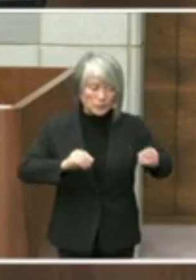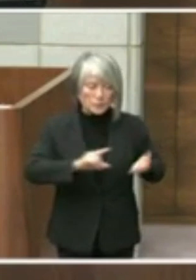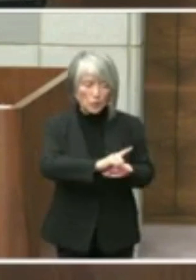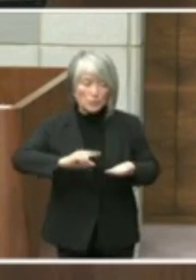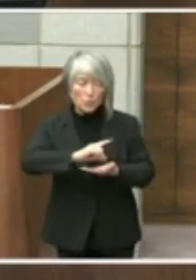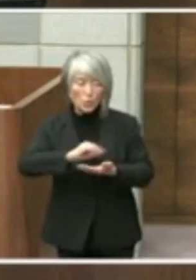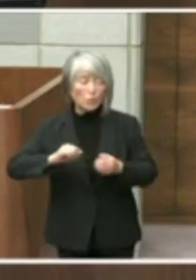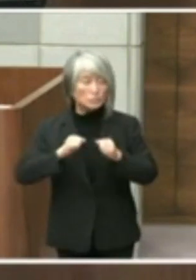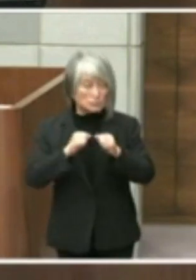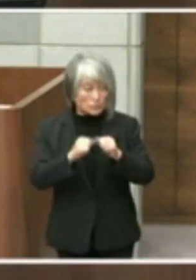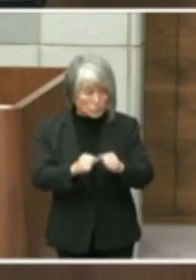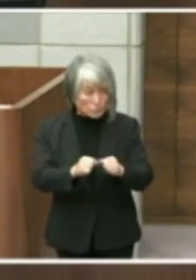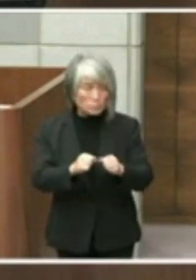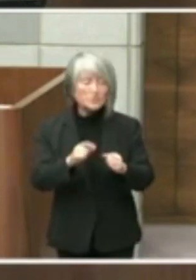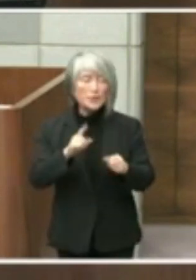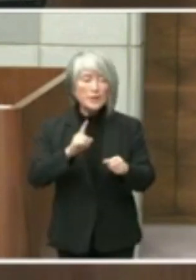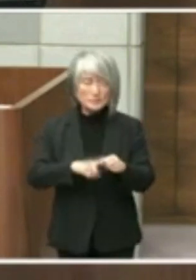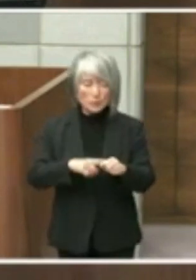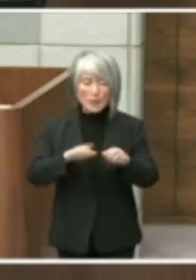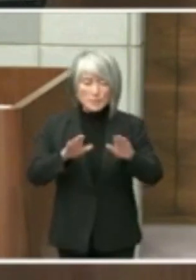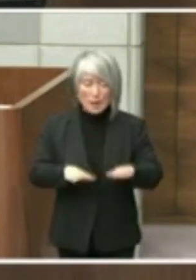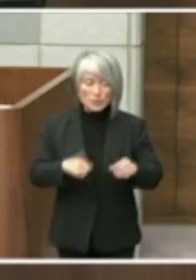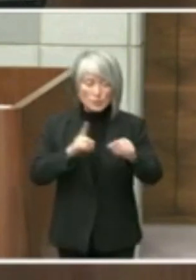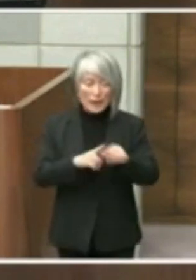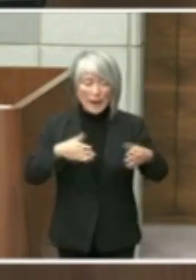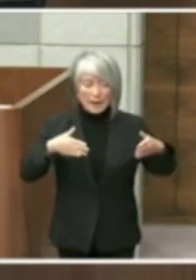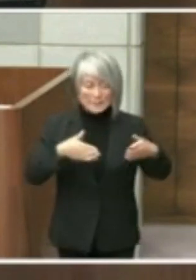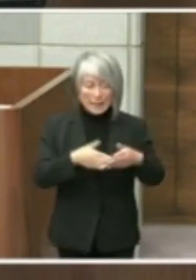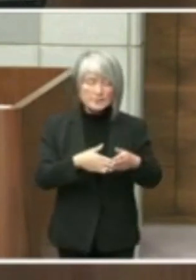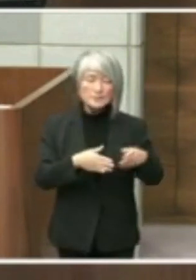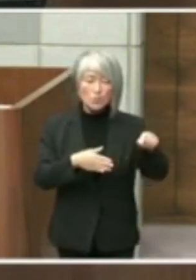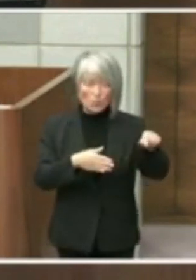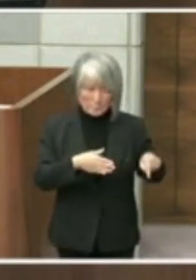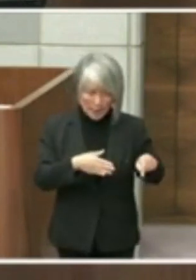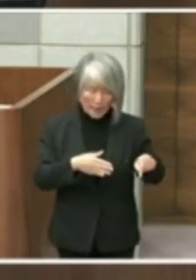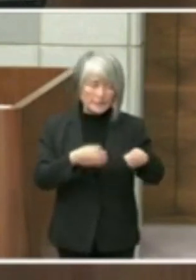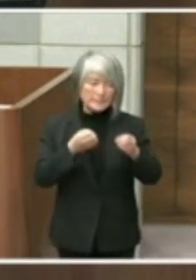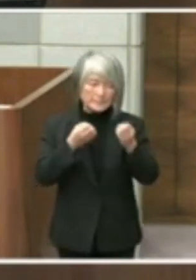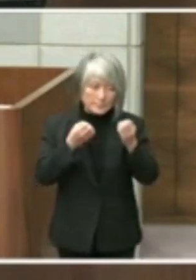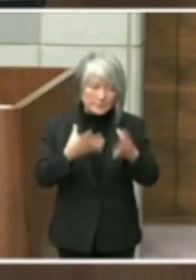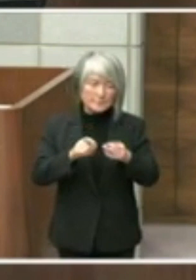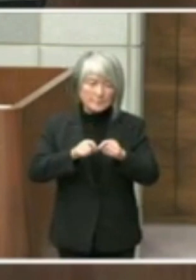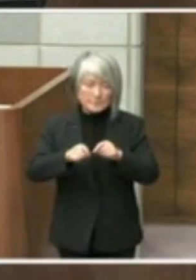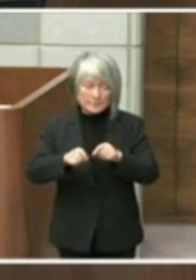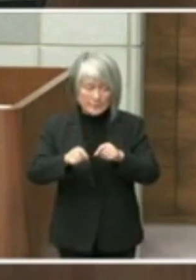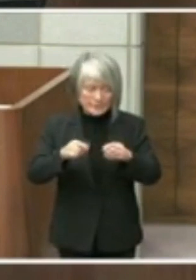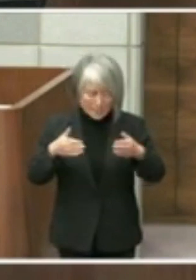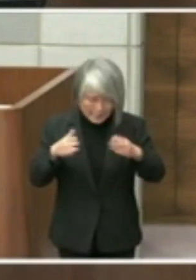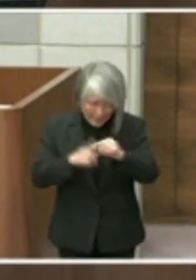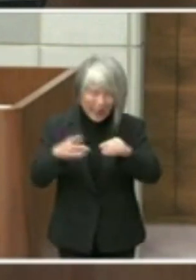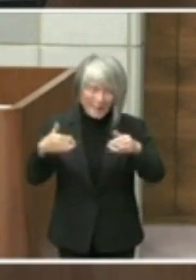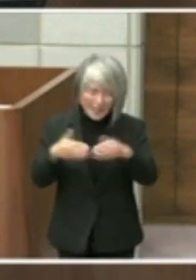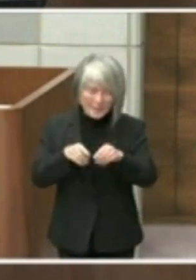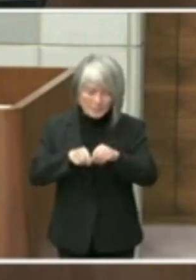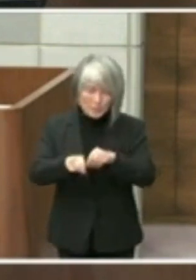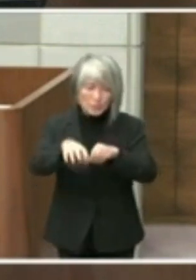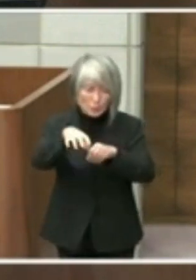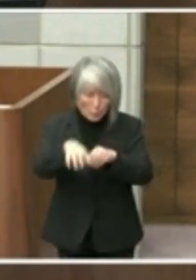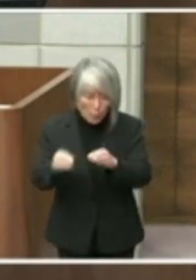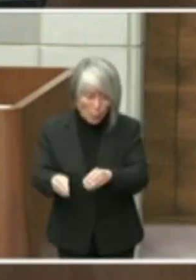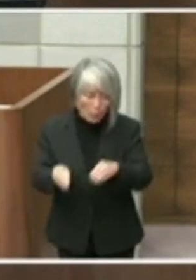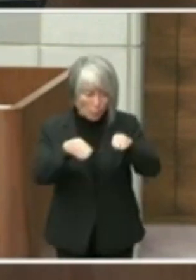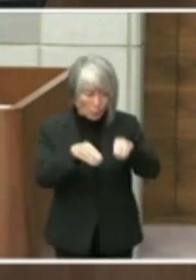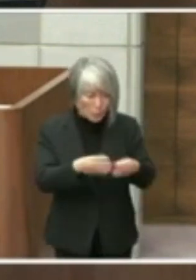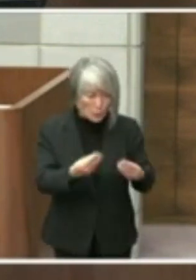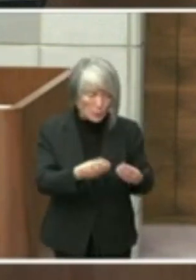在の 中崎文書や西庁舎跡地に新中崎文書を建設いたしますと、将来の土地利用に